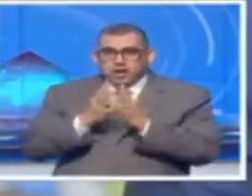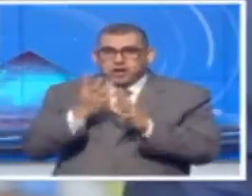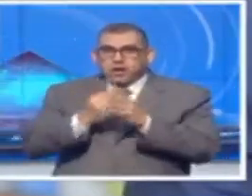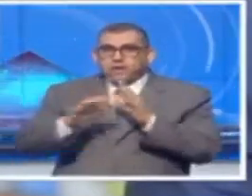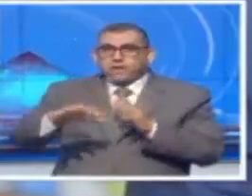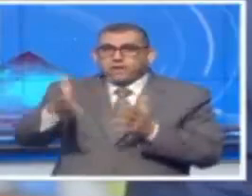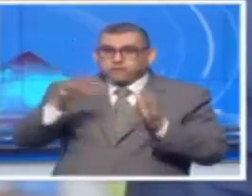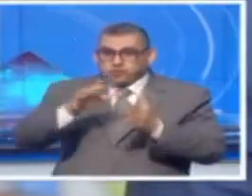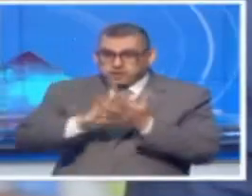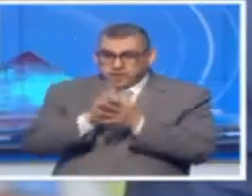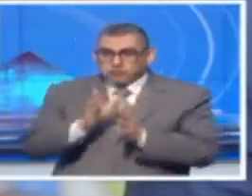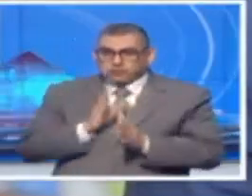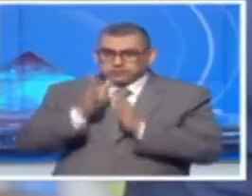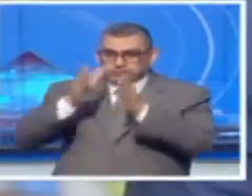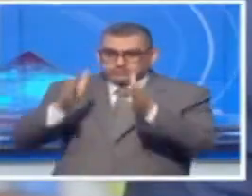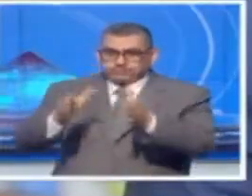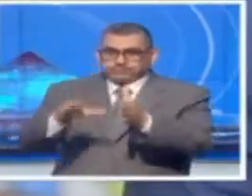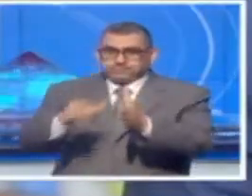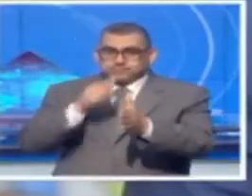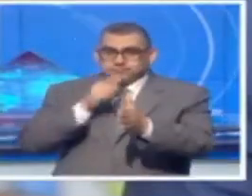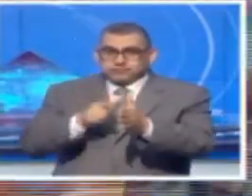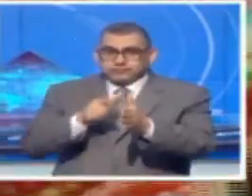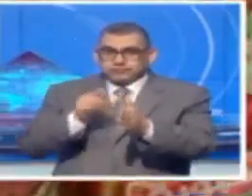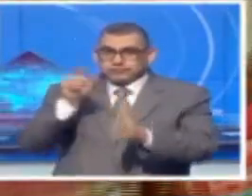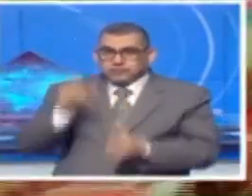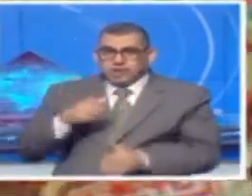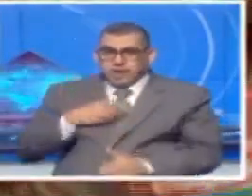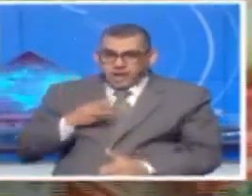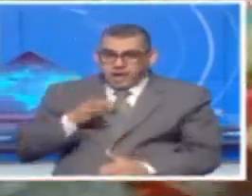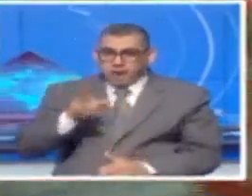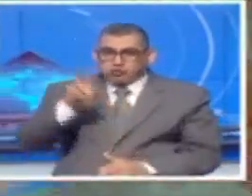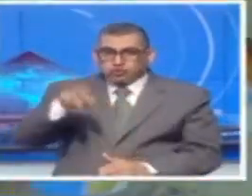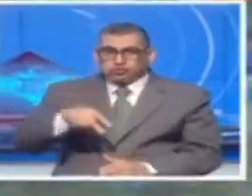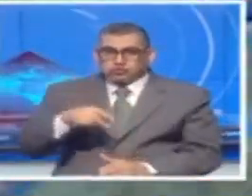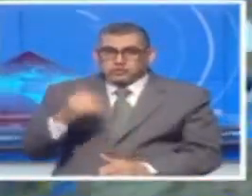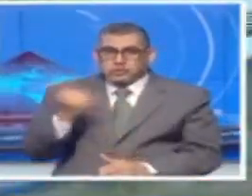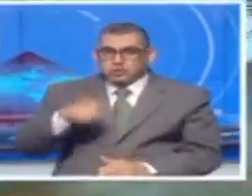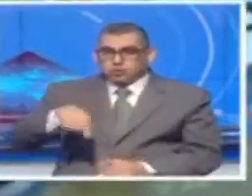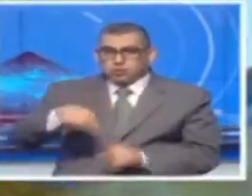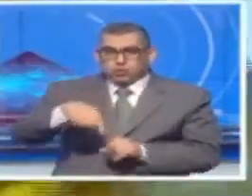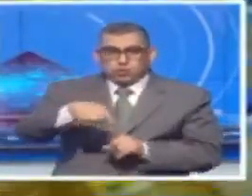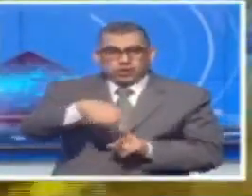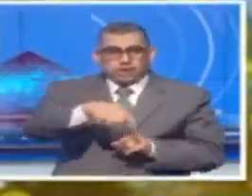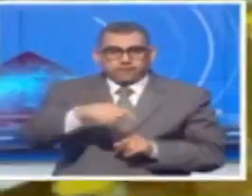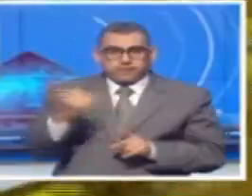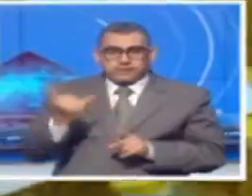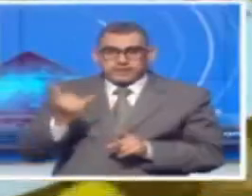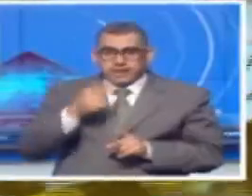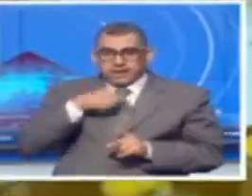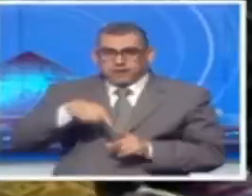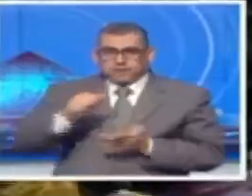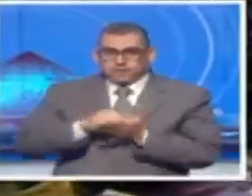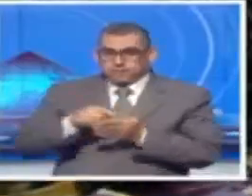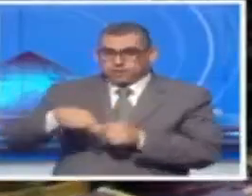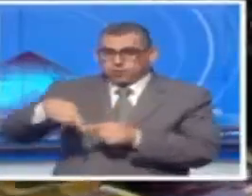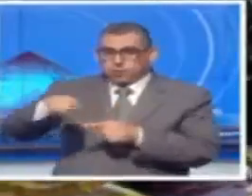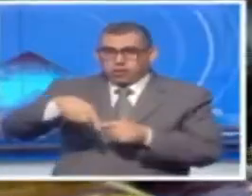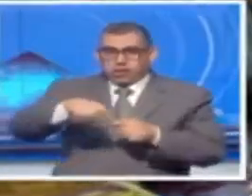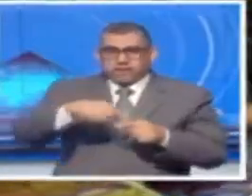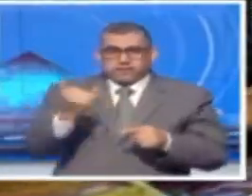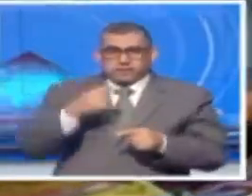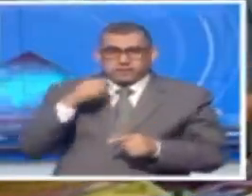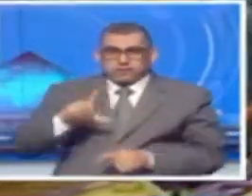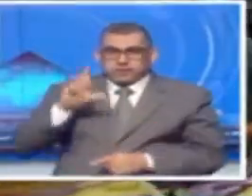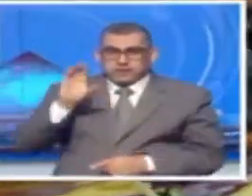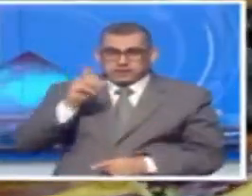احتياجا، فبتسهل على المواطن ان هو يقدر يشتري المنتج يكون قريب ليه ويكون قريب من مكان سكنه، تنفيذا لتعليمات السيد